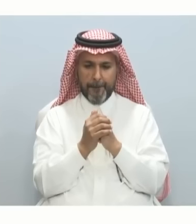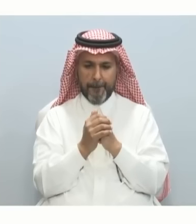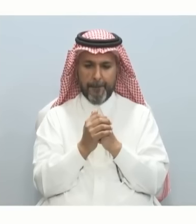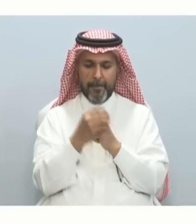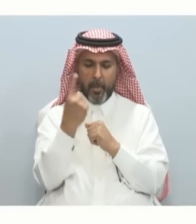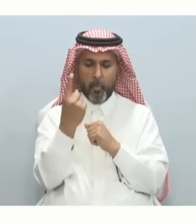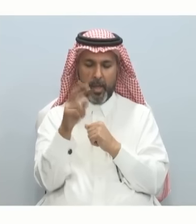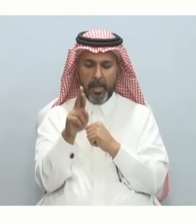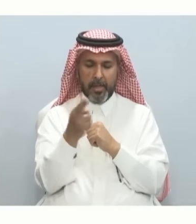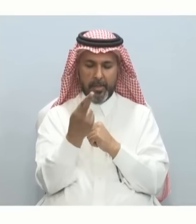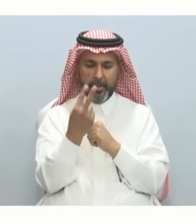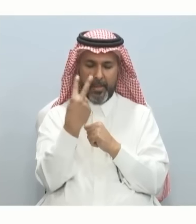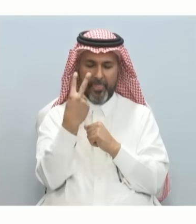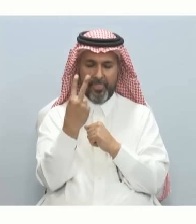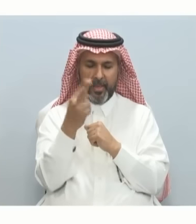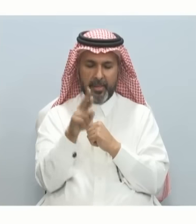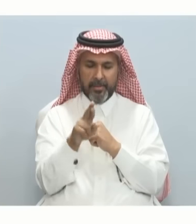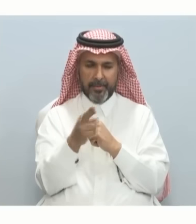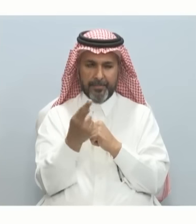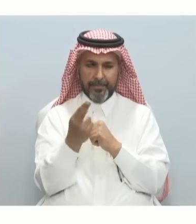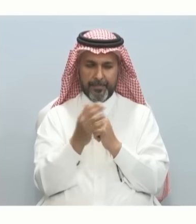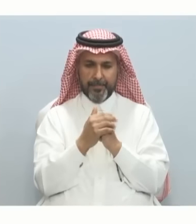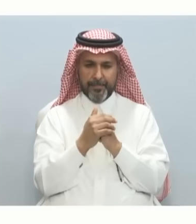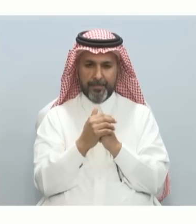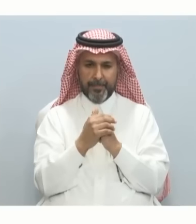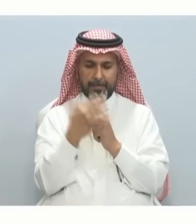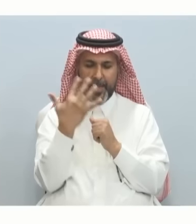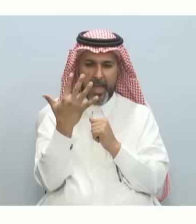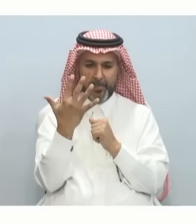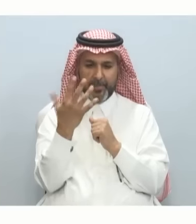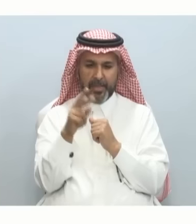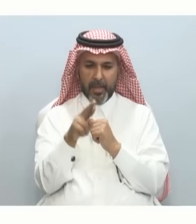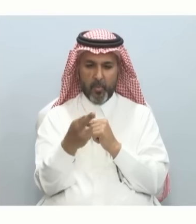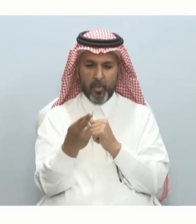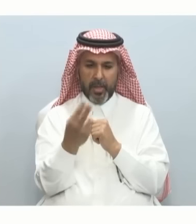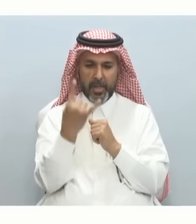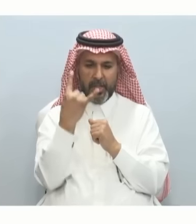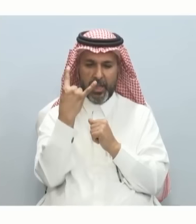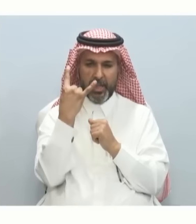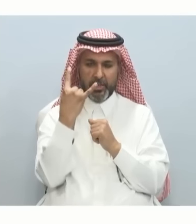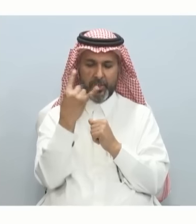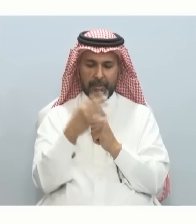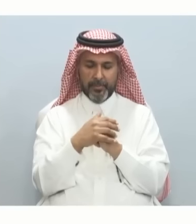واحد واثنان وخمسه وعشره